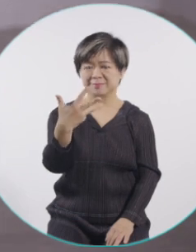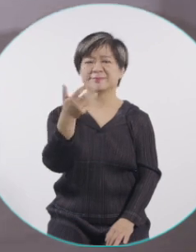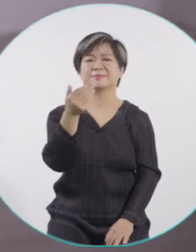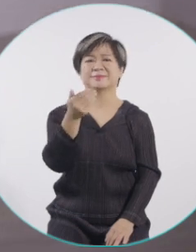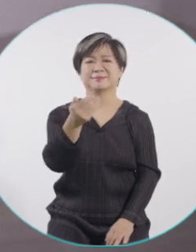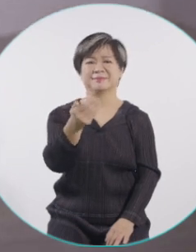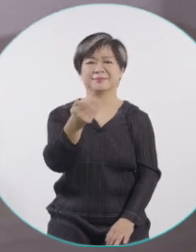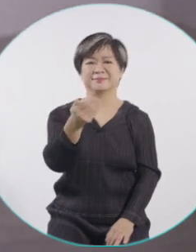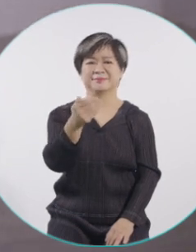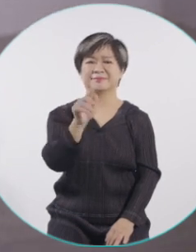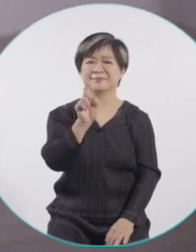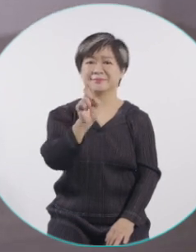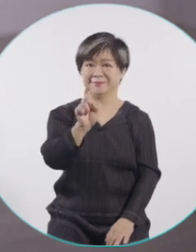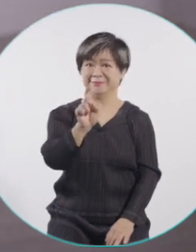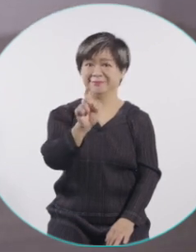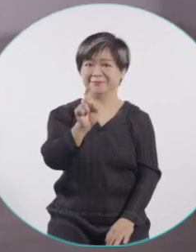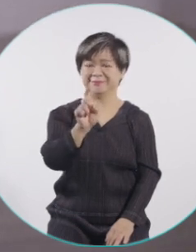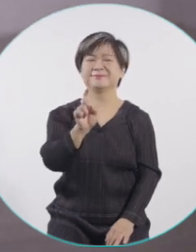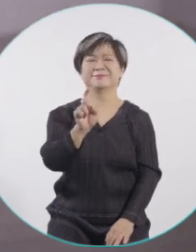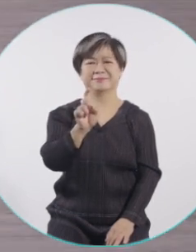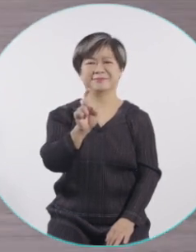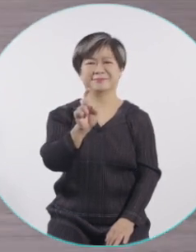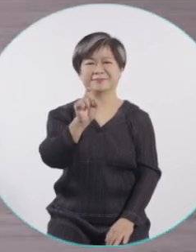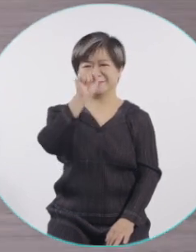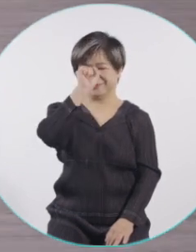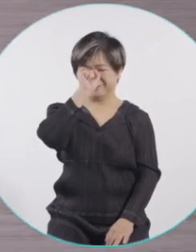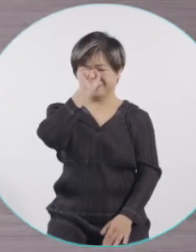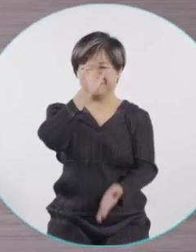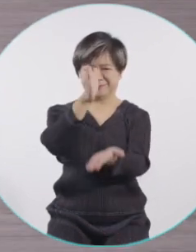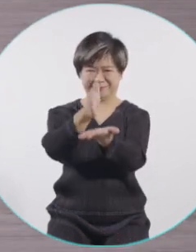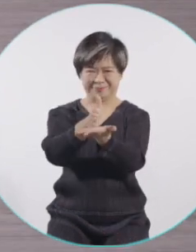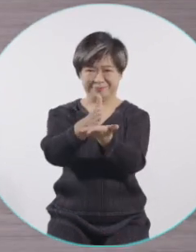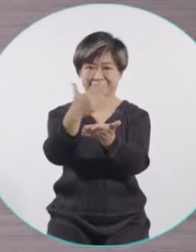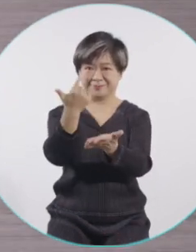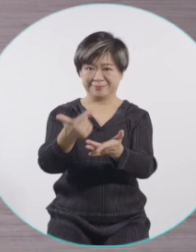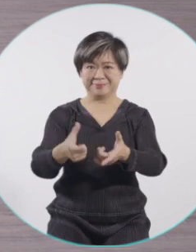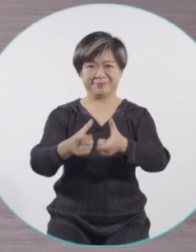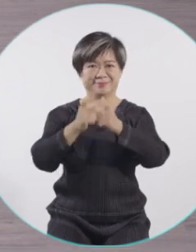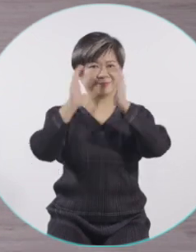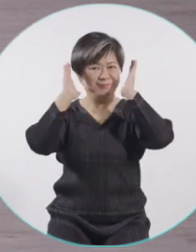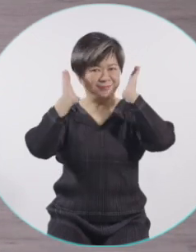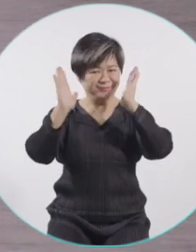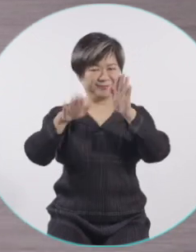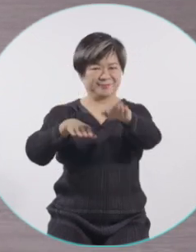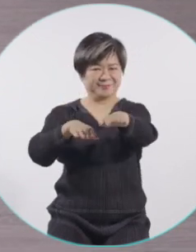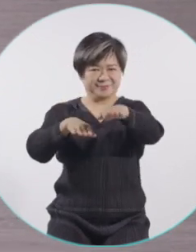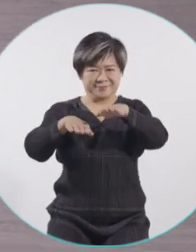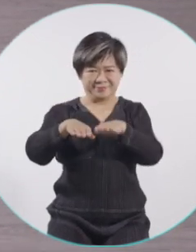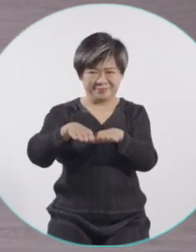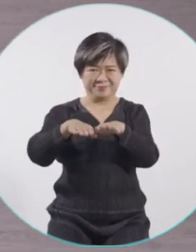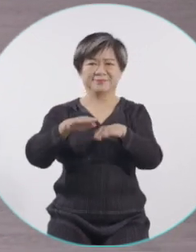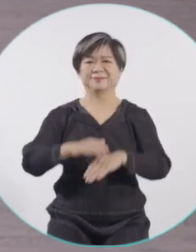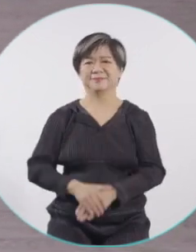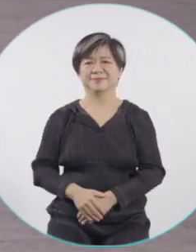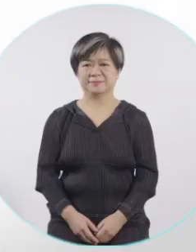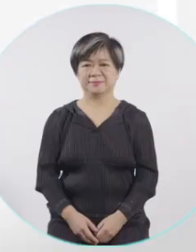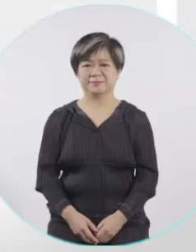八、九、十。好，停。接下来慢慢把我们的左脚跨回来。